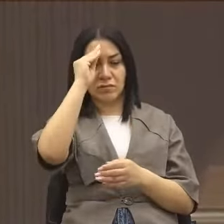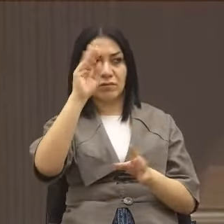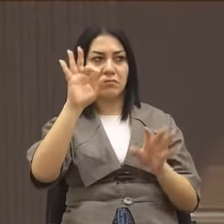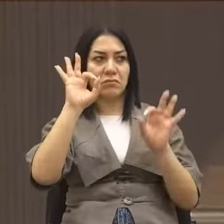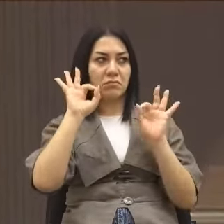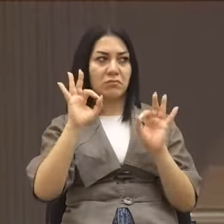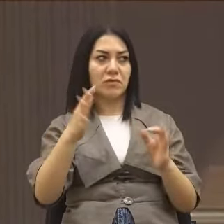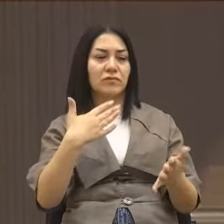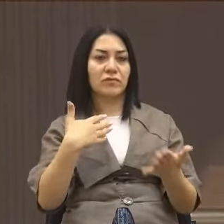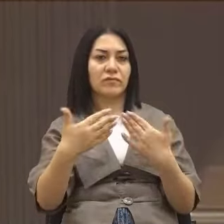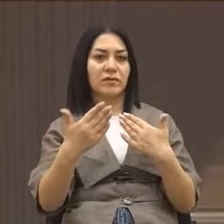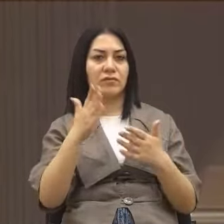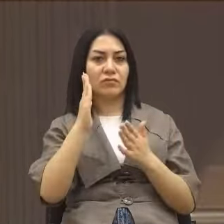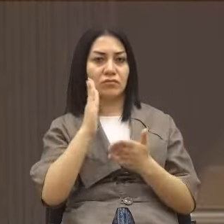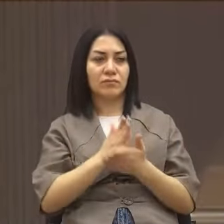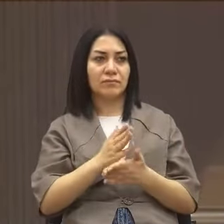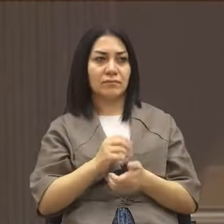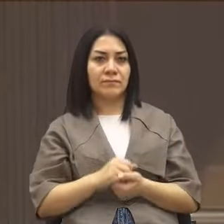վերաբերմունք կարդայտեն։